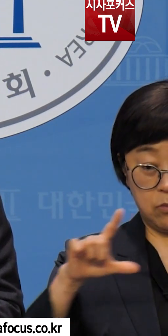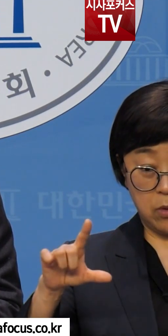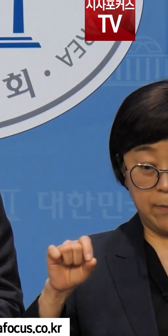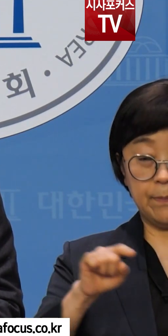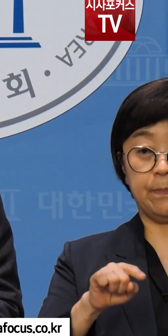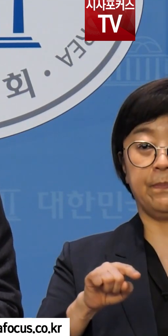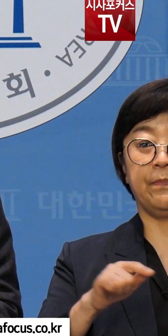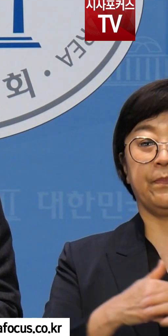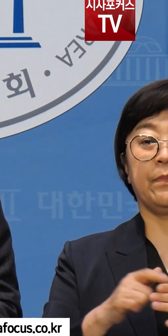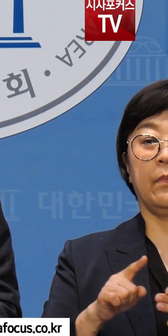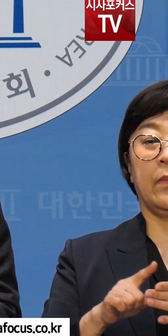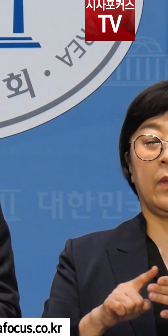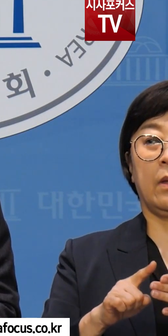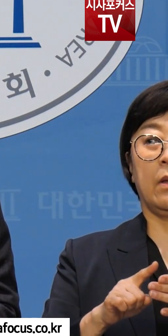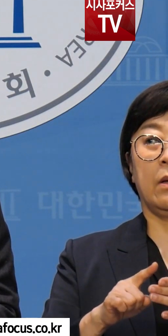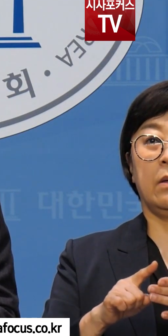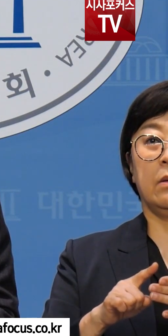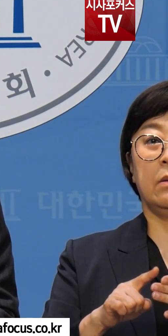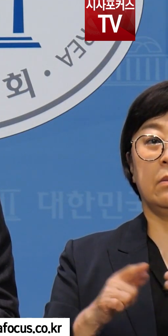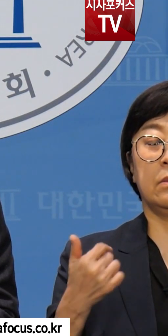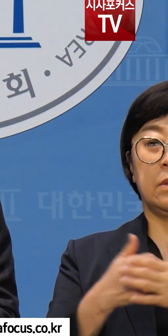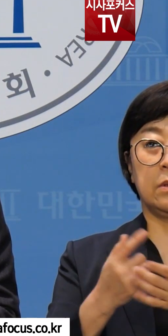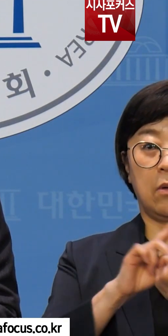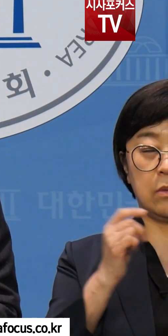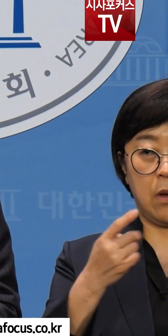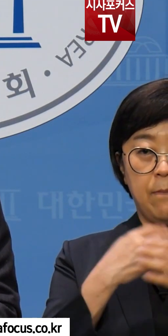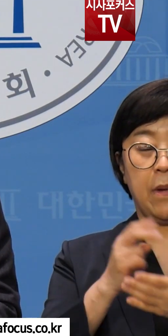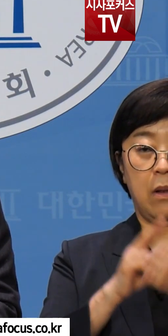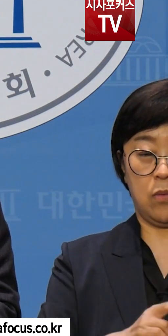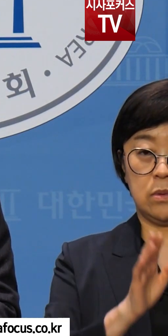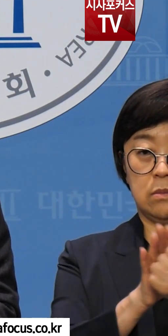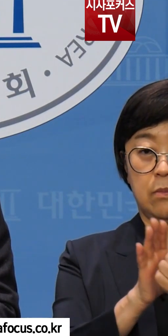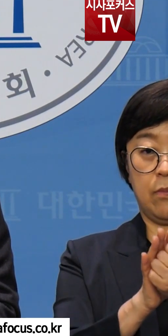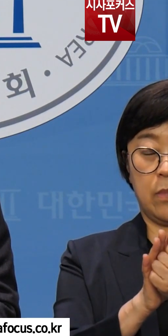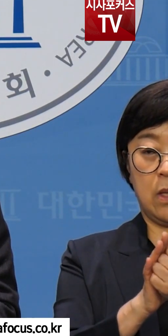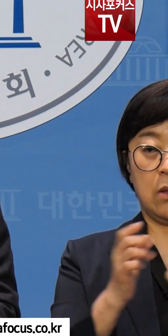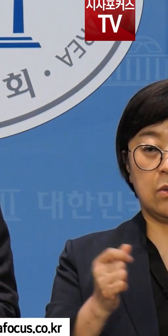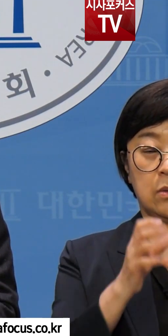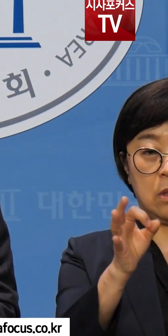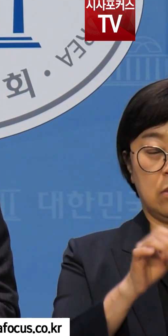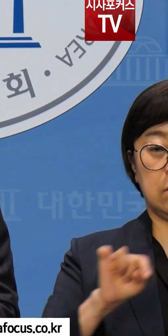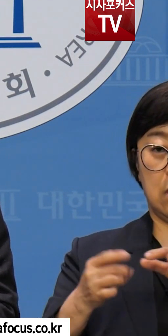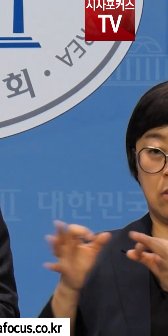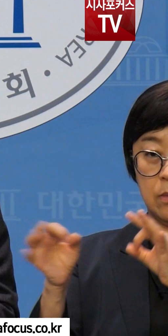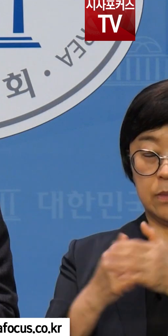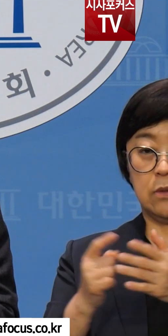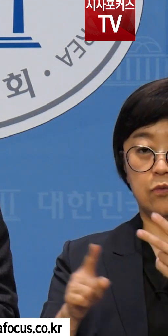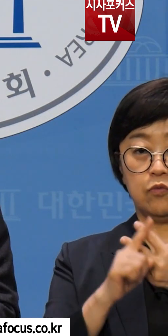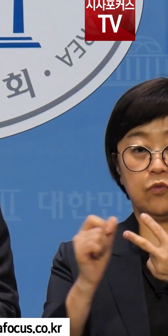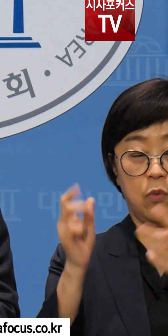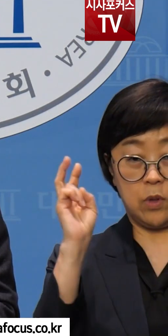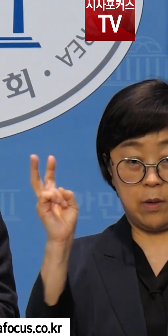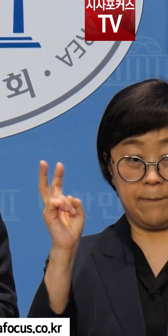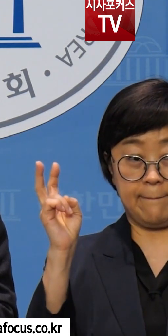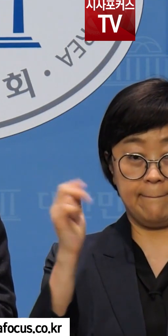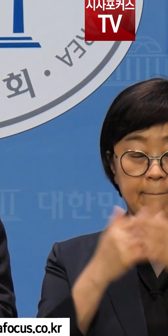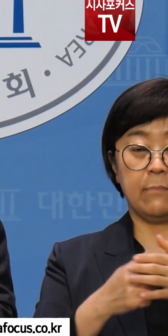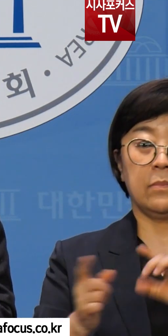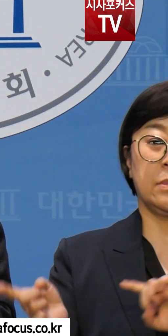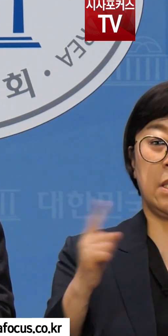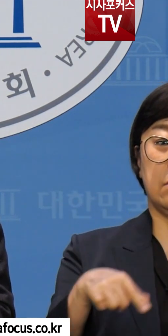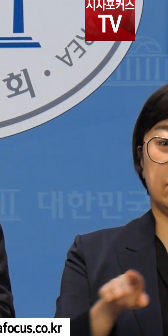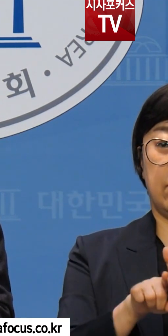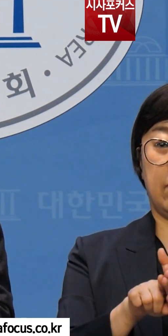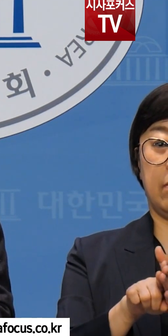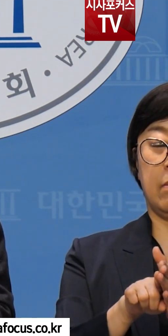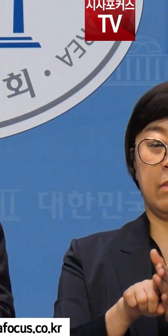지역사랑상품권이요. 그리고 동반성장 상생 판로 지원 같은 소상공인 자영업자 중소기업을 활성화시킬